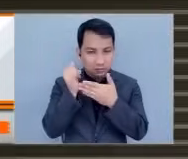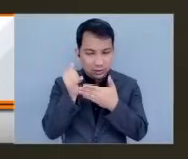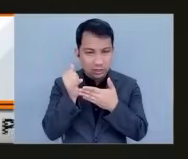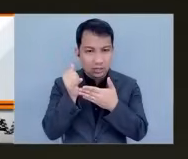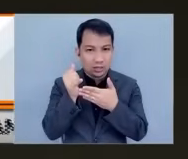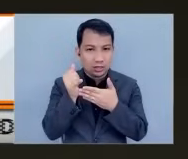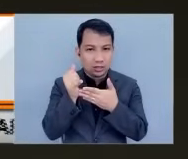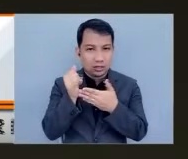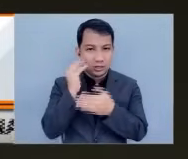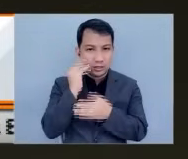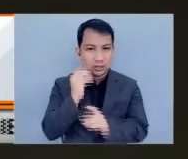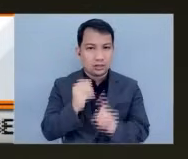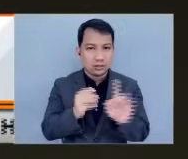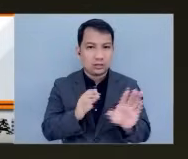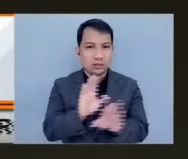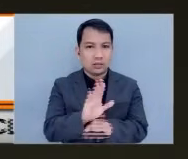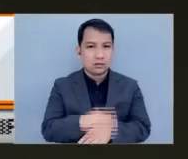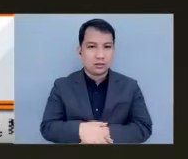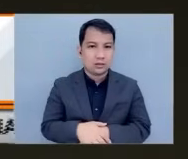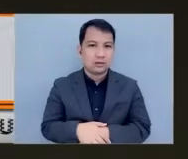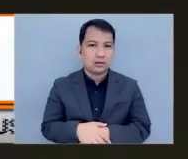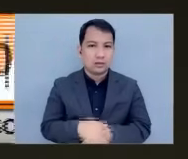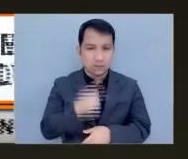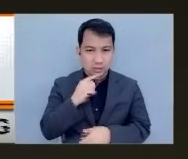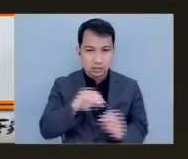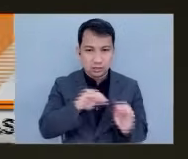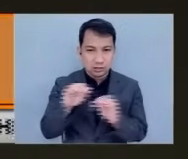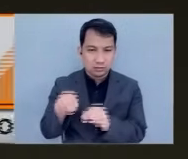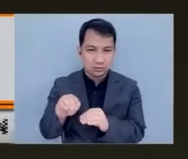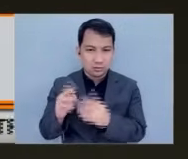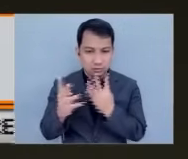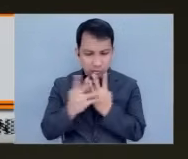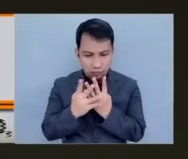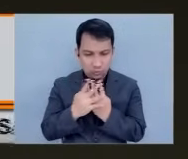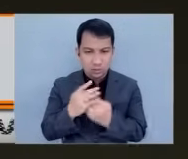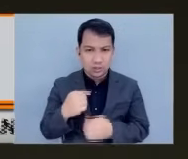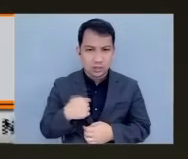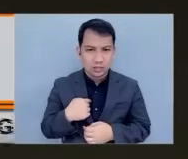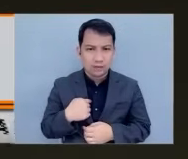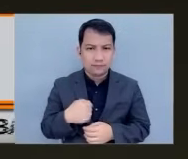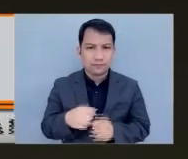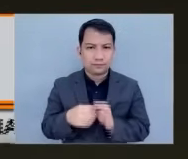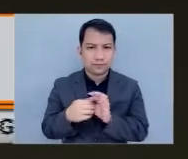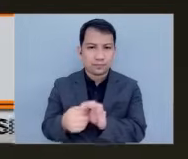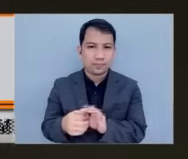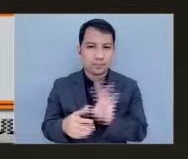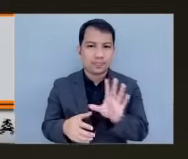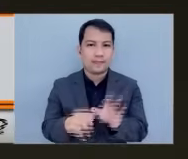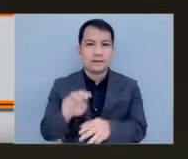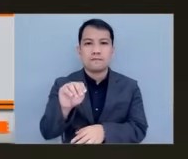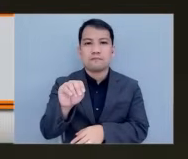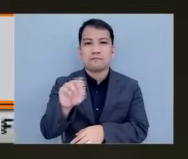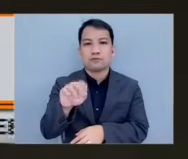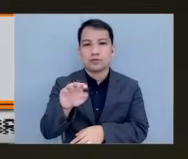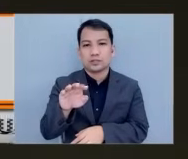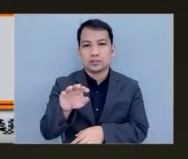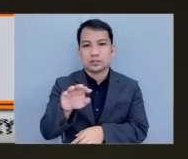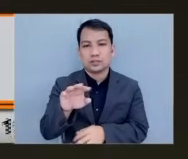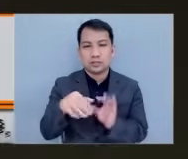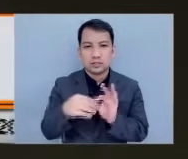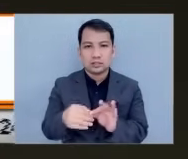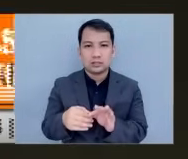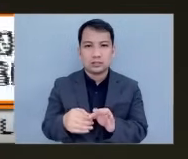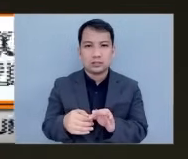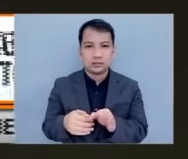torture. Nung nilagay nila ako sa Bartolina, 14 po kami magkakasama. Tinorture nila kami, nilagyan nila kami